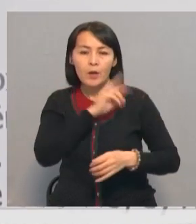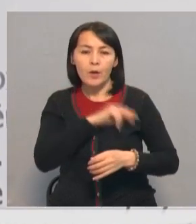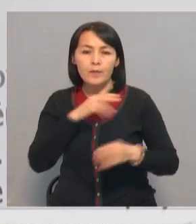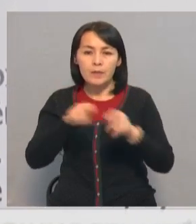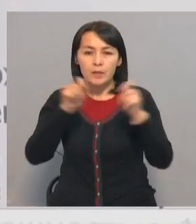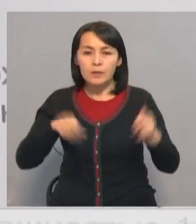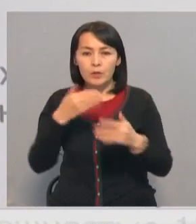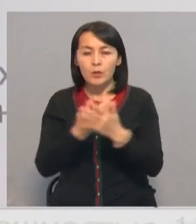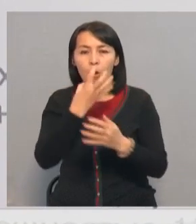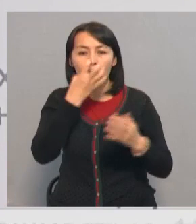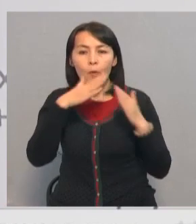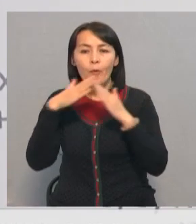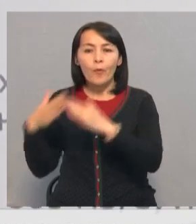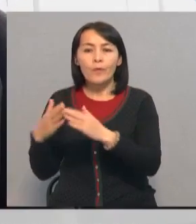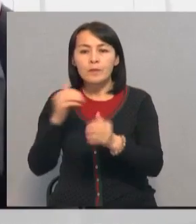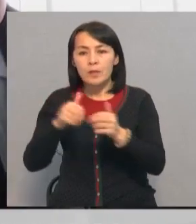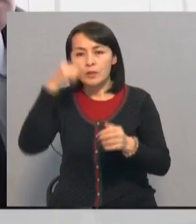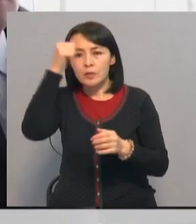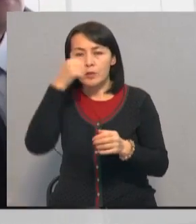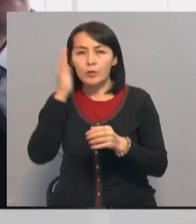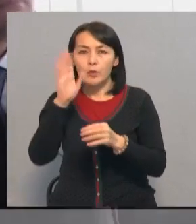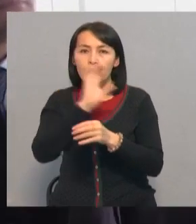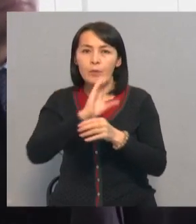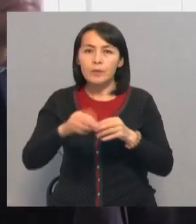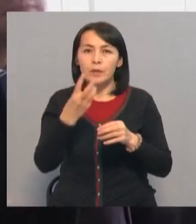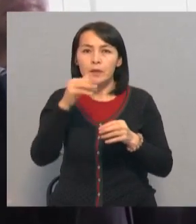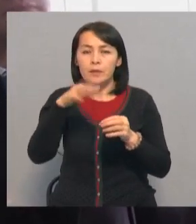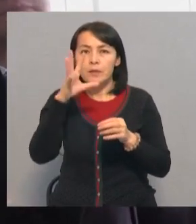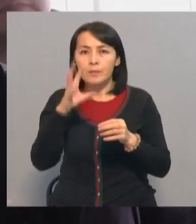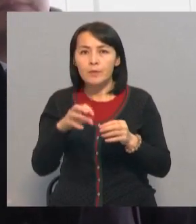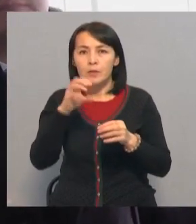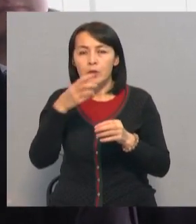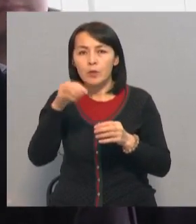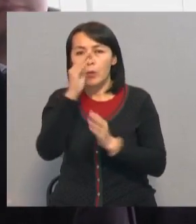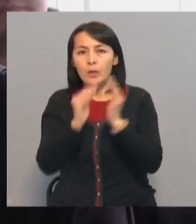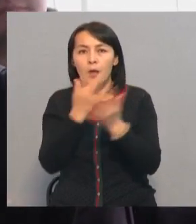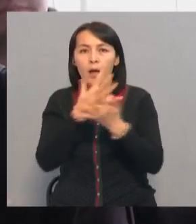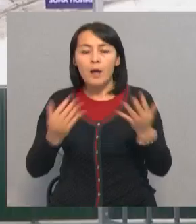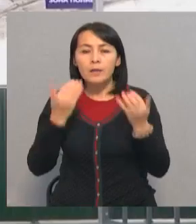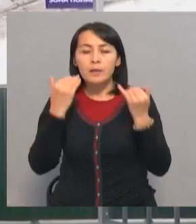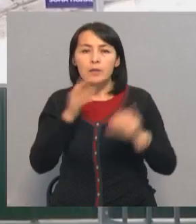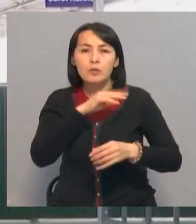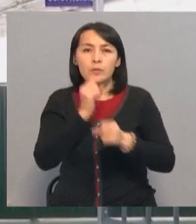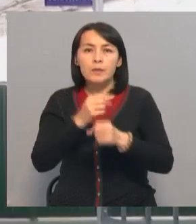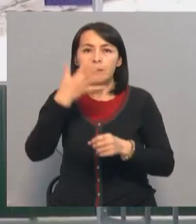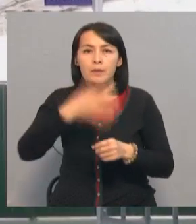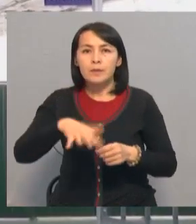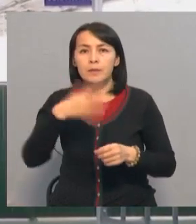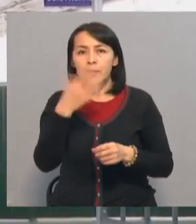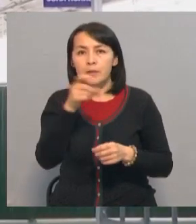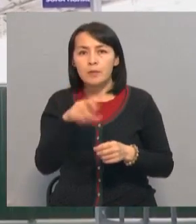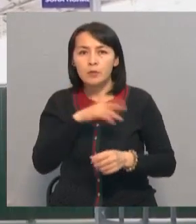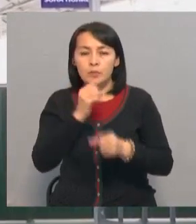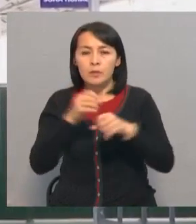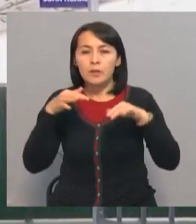открытию новых теплиц в теплице ежегодно будет производиться 3.500 то овощей здесь т устроено 55 человек